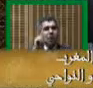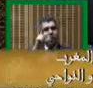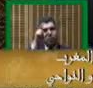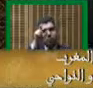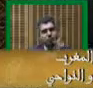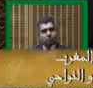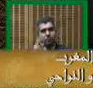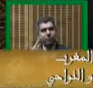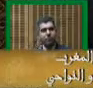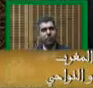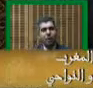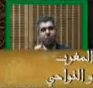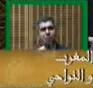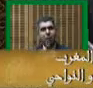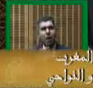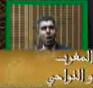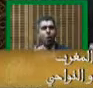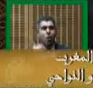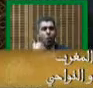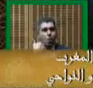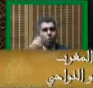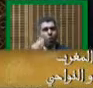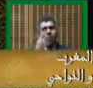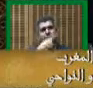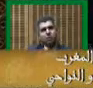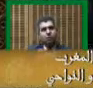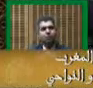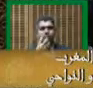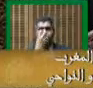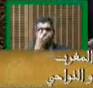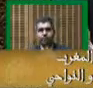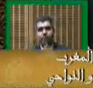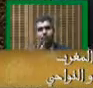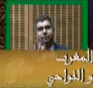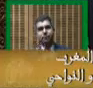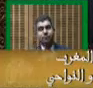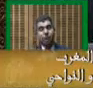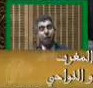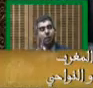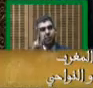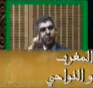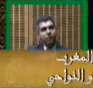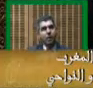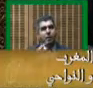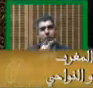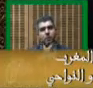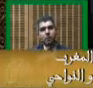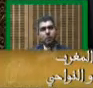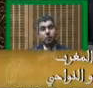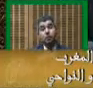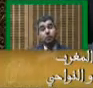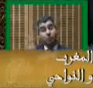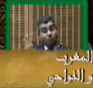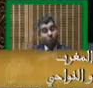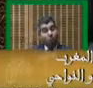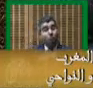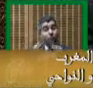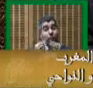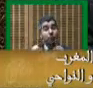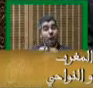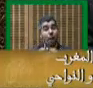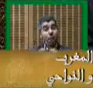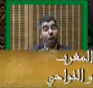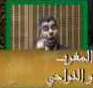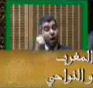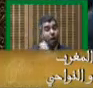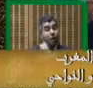أصبح الأمر في نقيض تماما لما يجب أن يكون عليه. لابد أن يكون مشروع الإصلاح